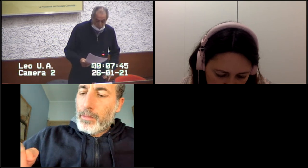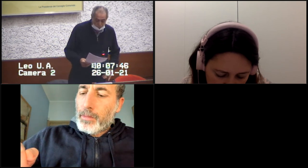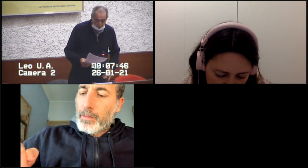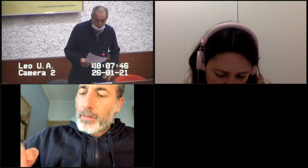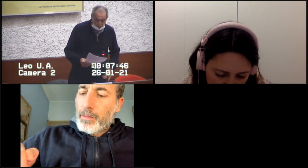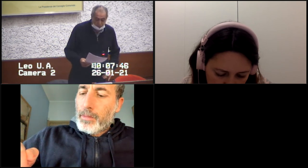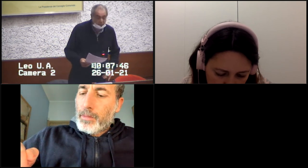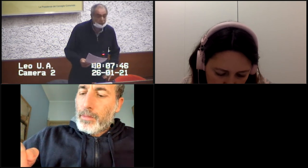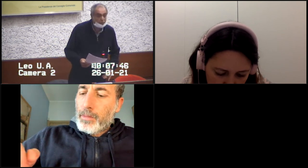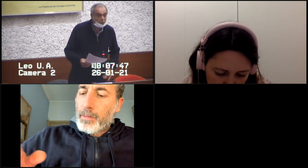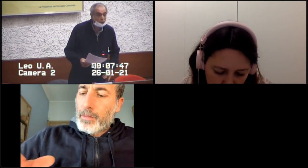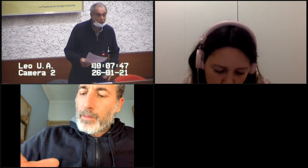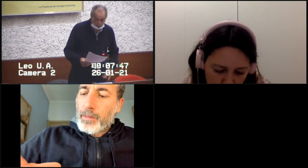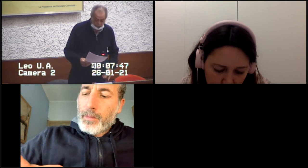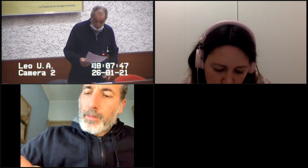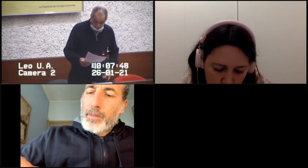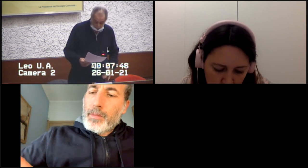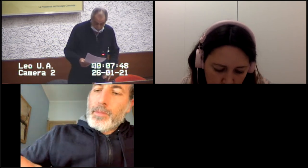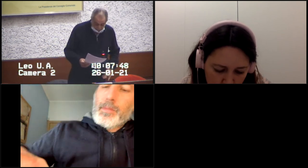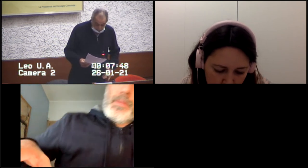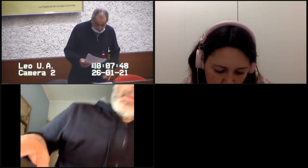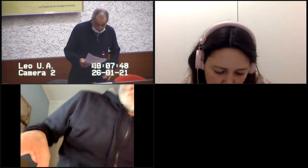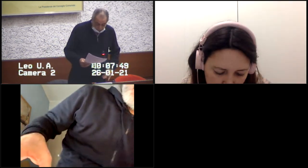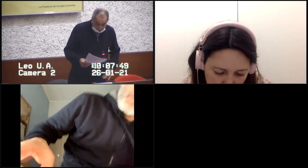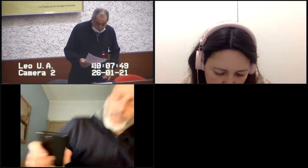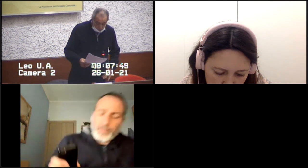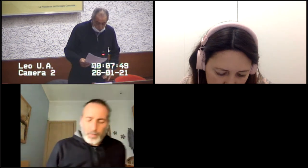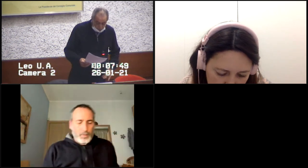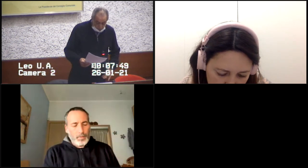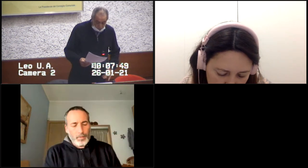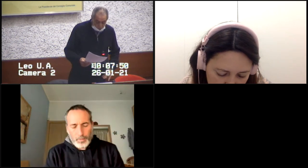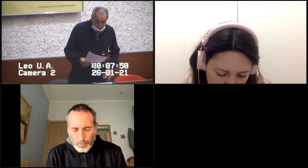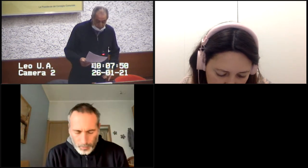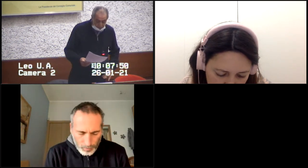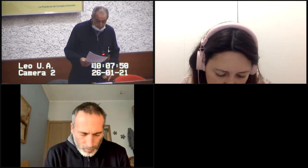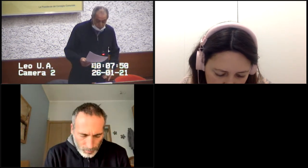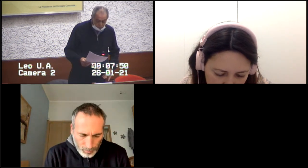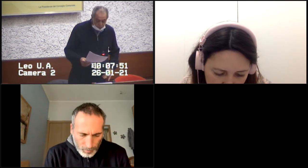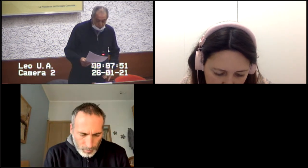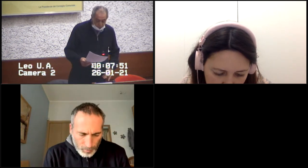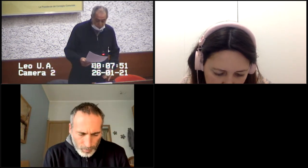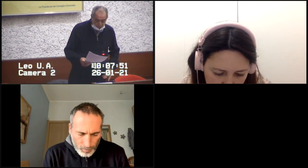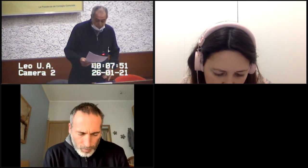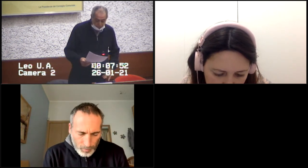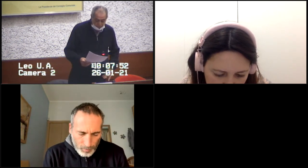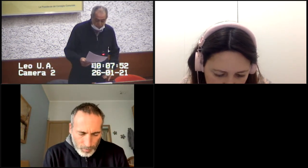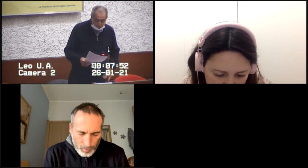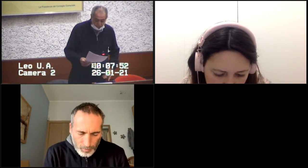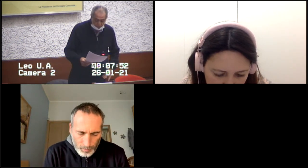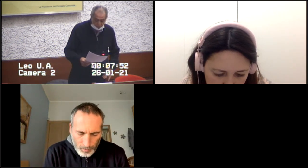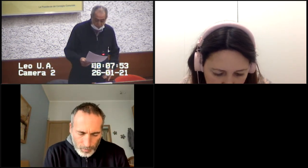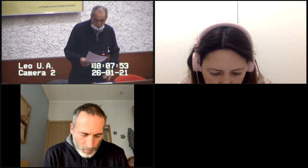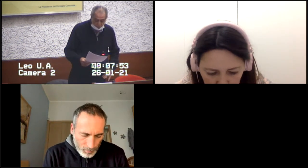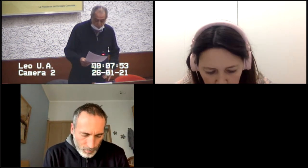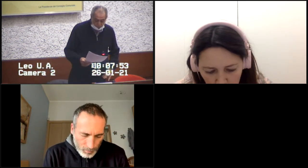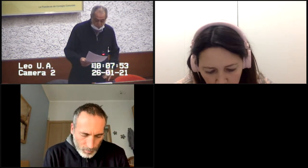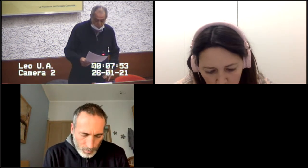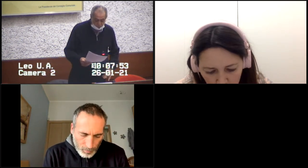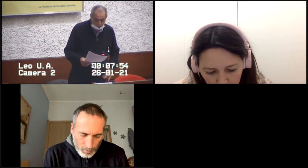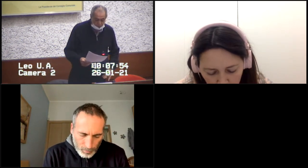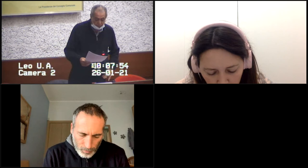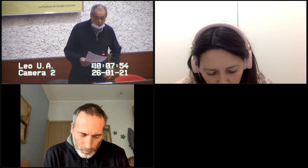stiamo discutendo la vendita qui questa sera. Essendo tutti a conoscenza, come dicevo prima, che arriveranno delle nuove